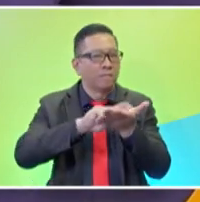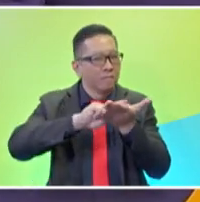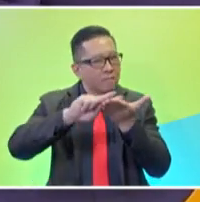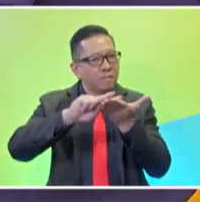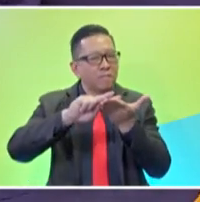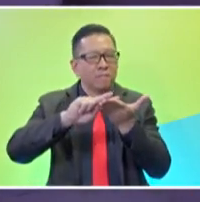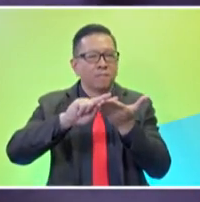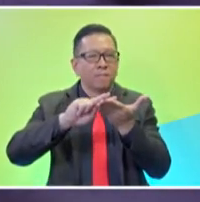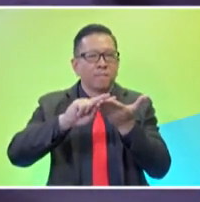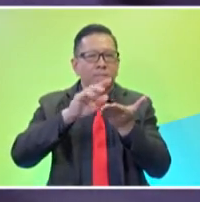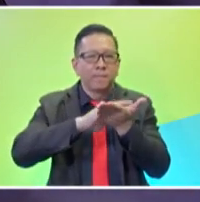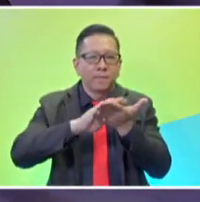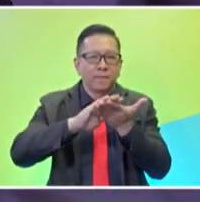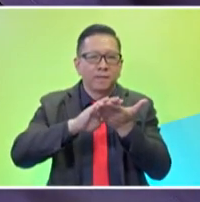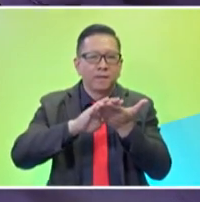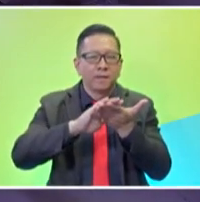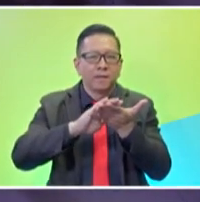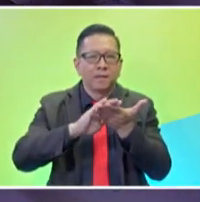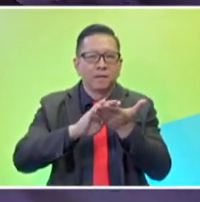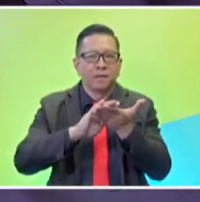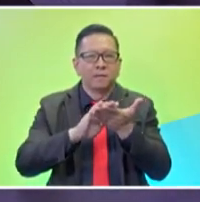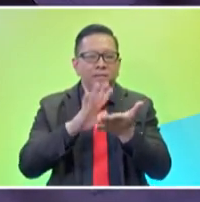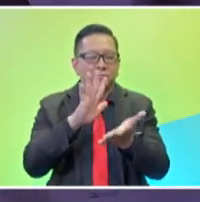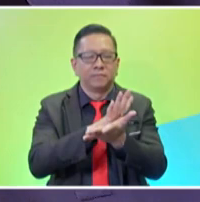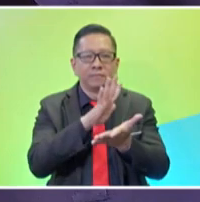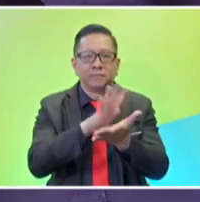Bendanya murah cantik